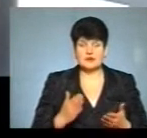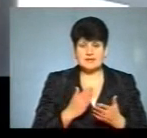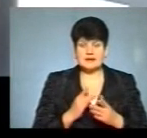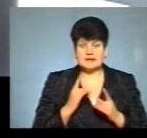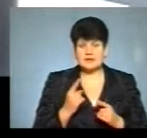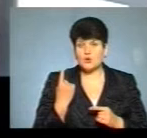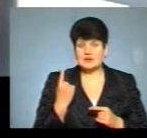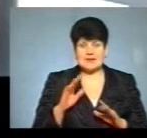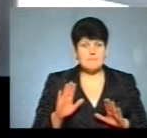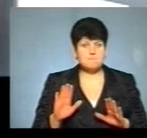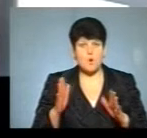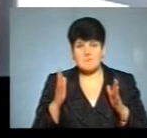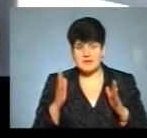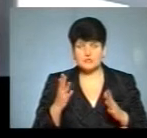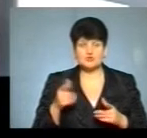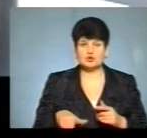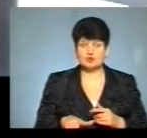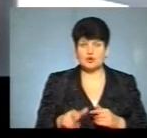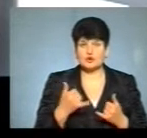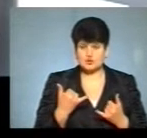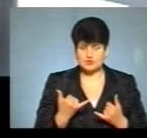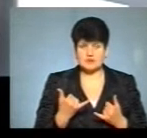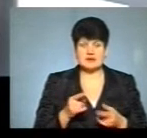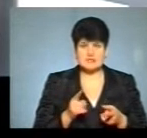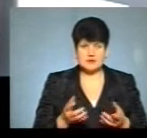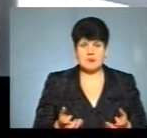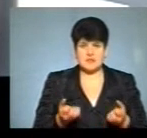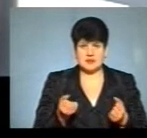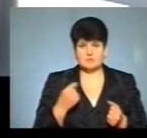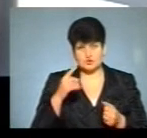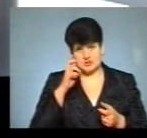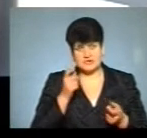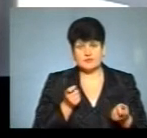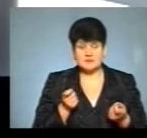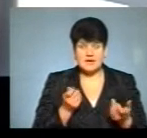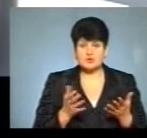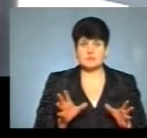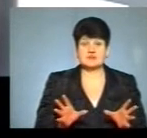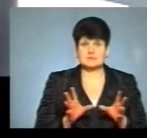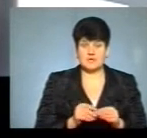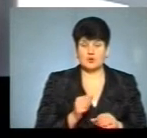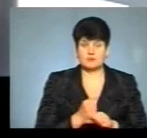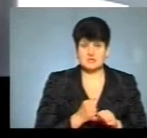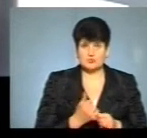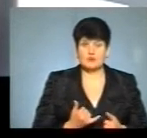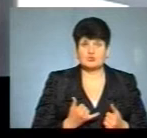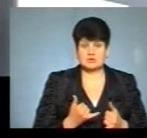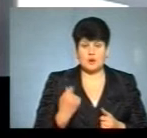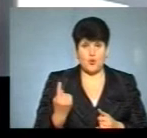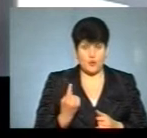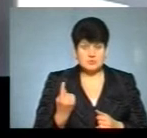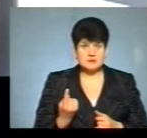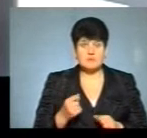наступний один момент про те, що дороги сьогодні на балансі дійсно обласної державної адміністрації. Але якщо ми спільно працюємо для області, ми